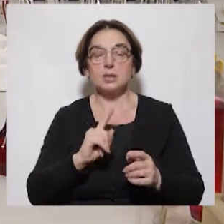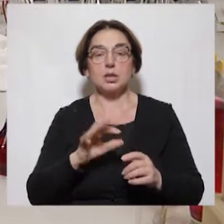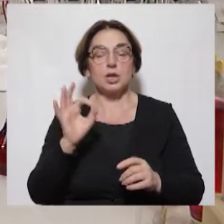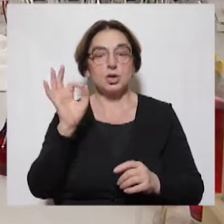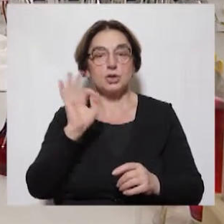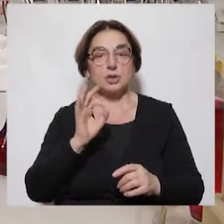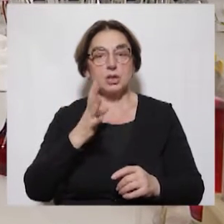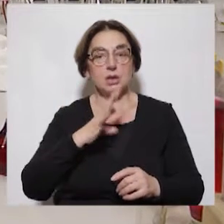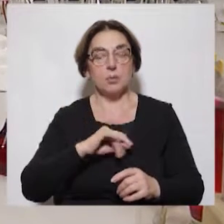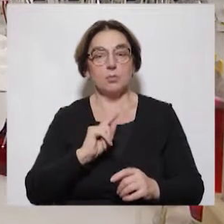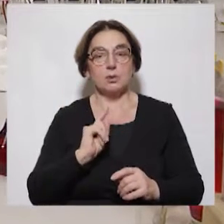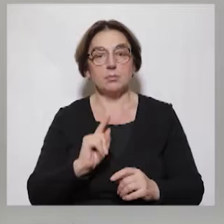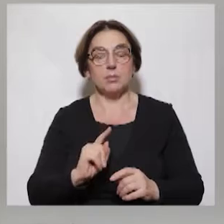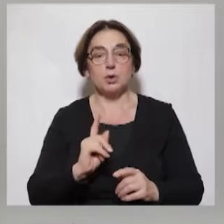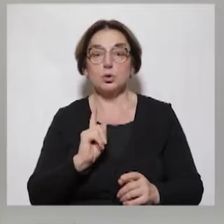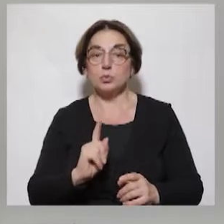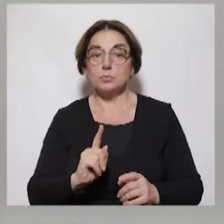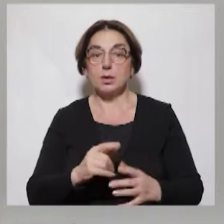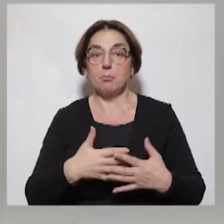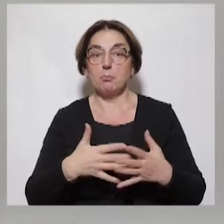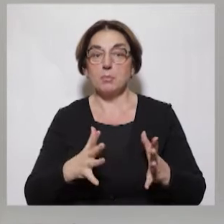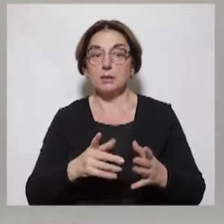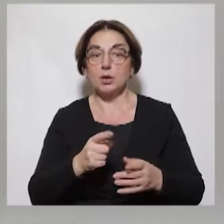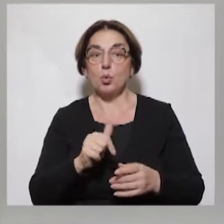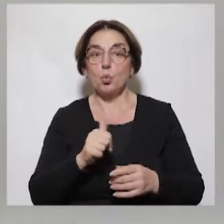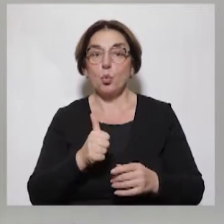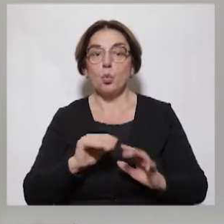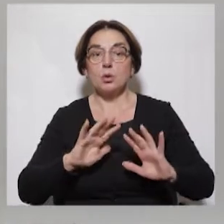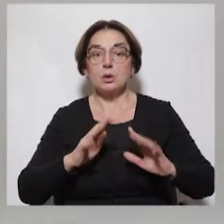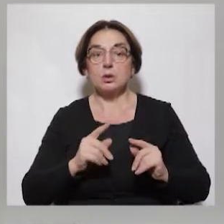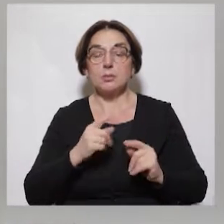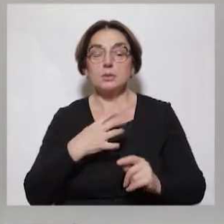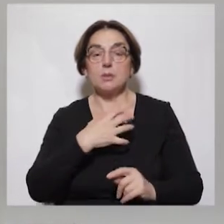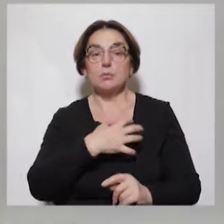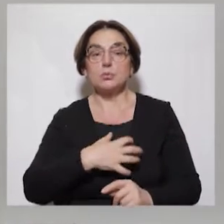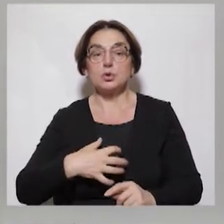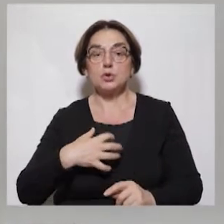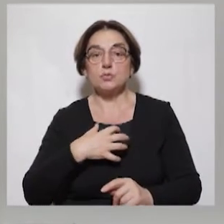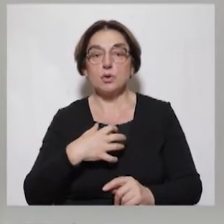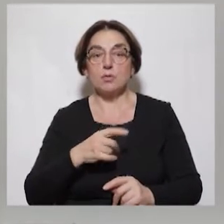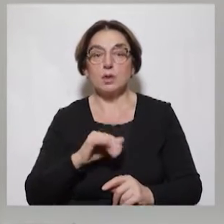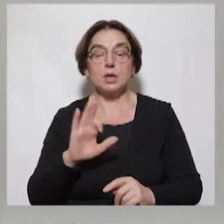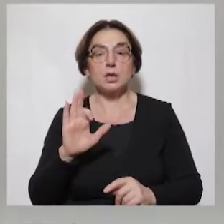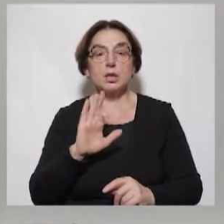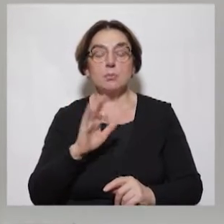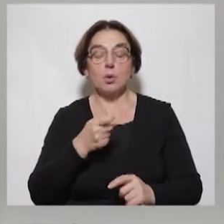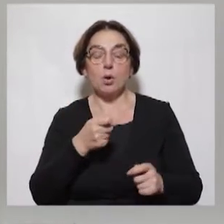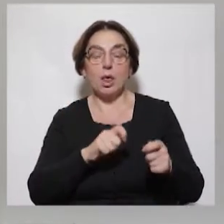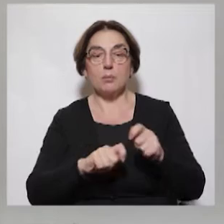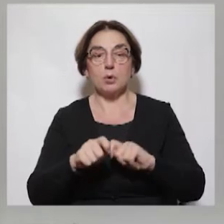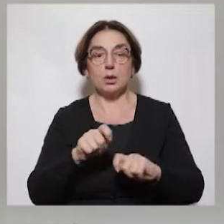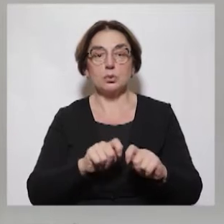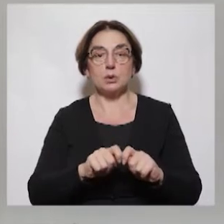ძალიან ხშირად ვიყენებთ მას. თუმცა უმეტესწილად ჩვენ არ ვიცით, რომ ეს ერთ-ერთი უმნიშვნელოვანესი მეთოდია ქიმიურ